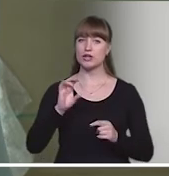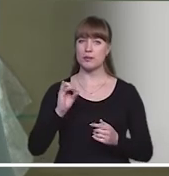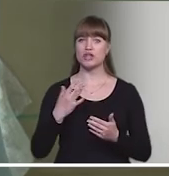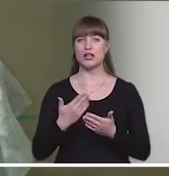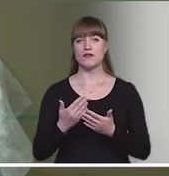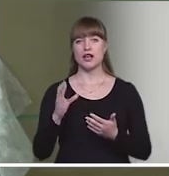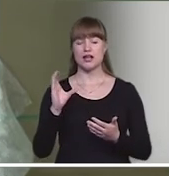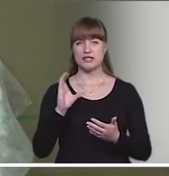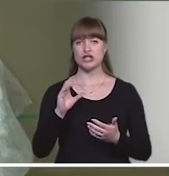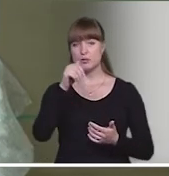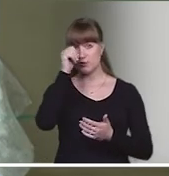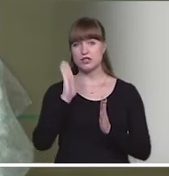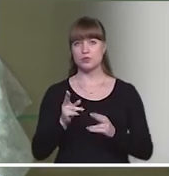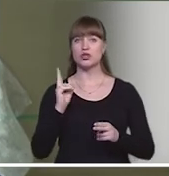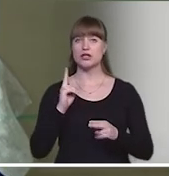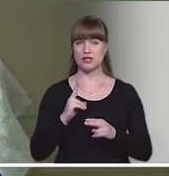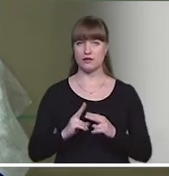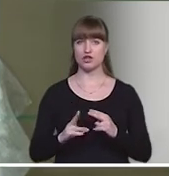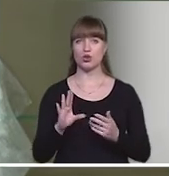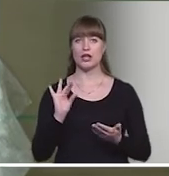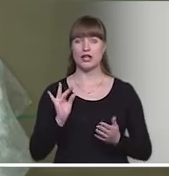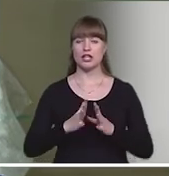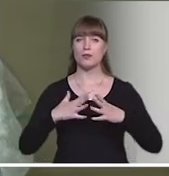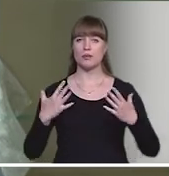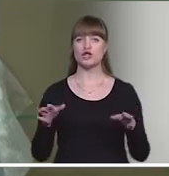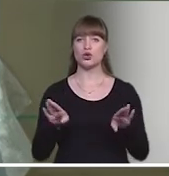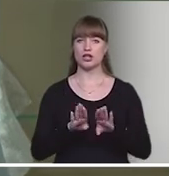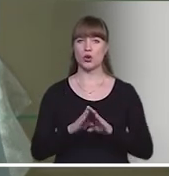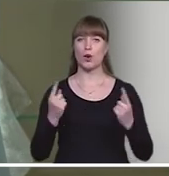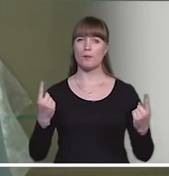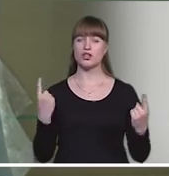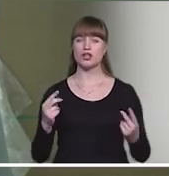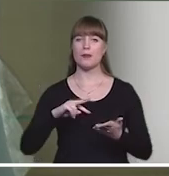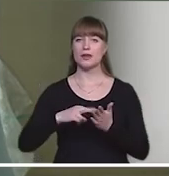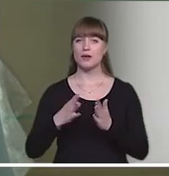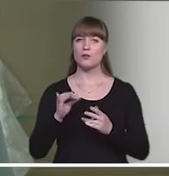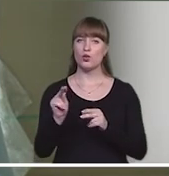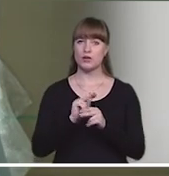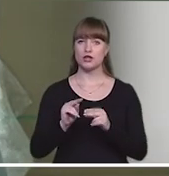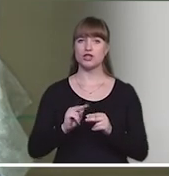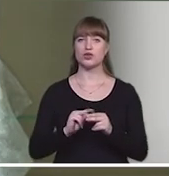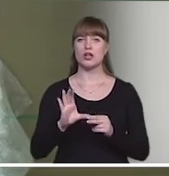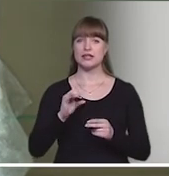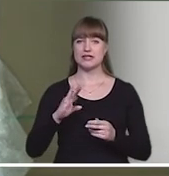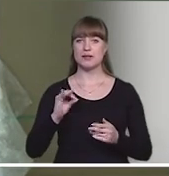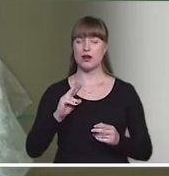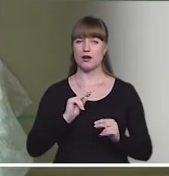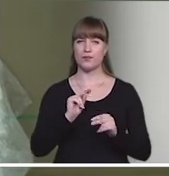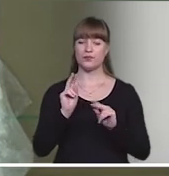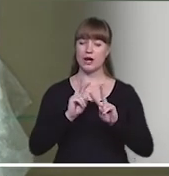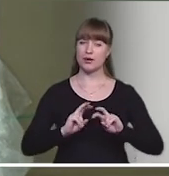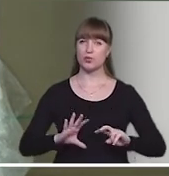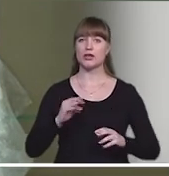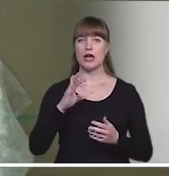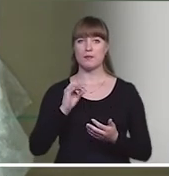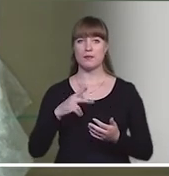наверное, к сентябрю месяце у нас уже будет завершен и большой такой масштабный проект по монтажу системы обработки багажа. Напомню, что